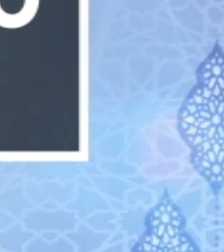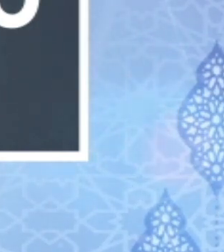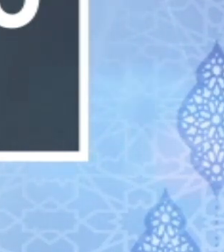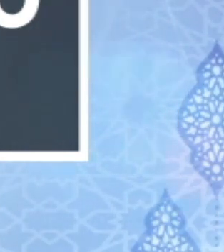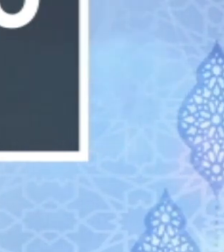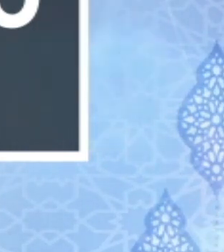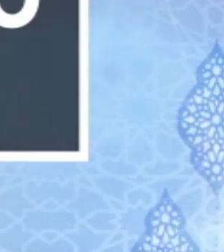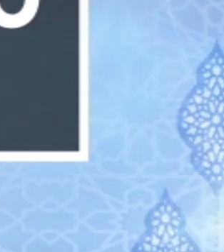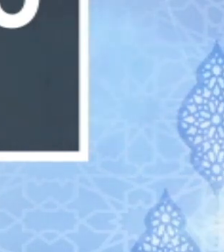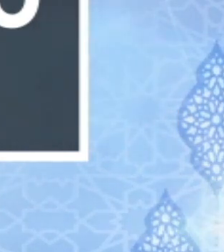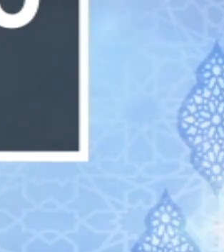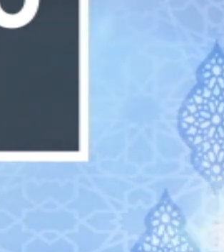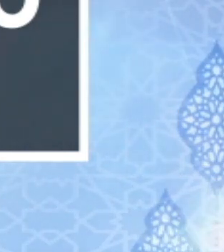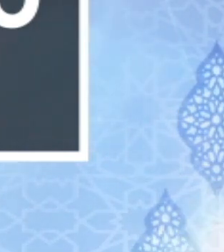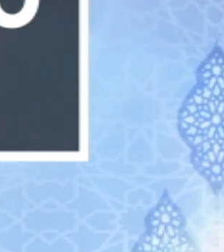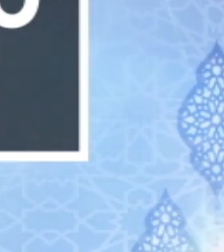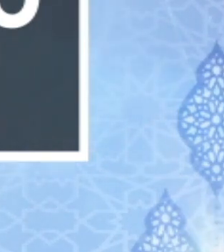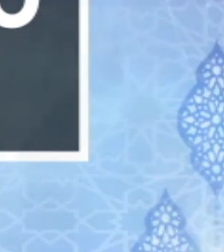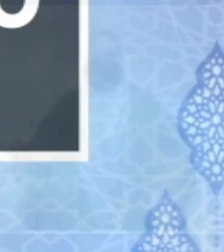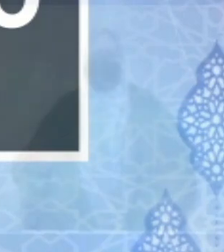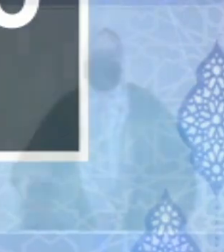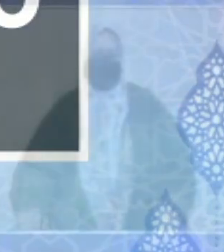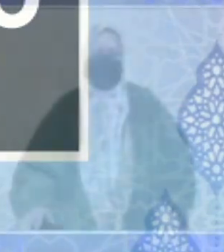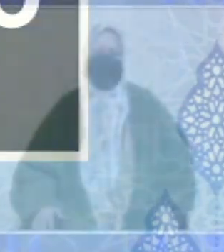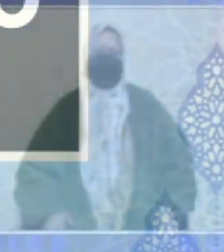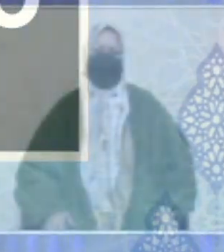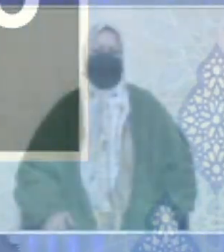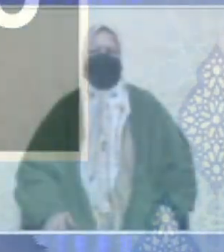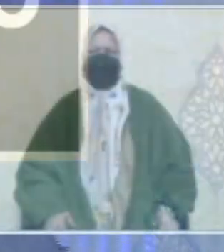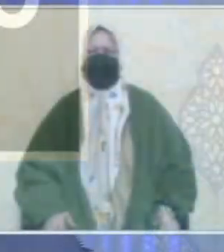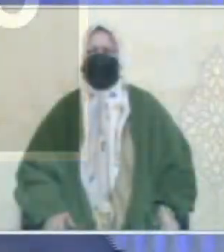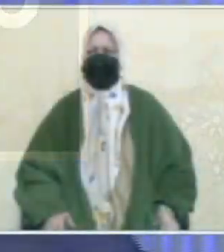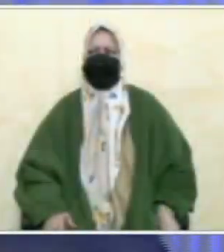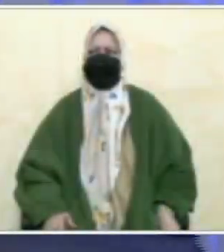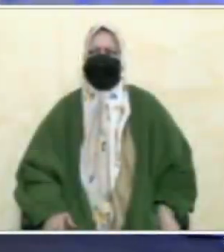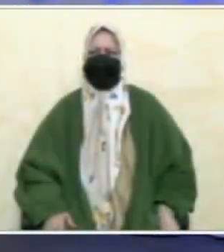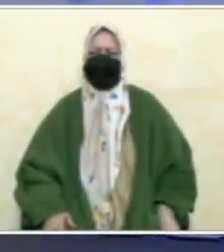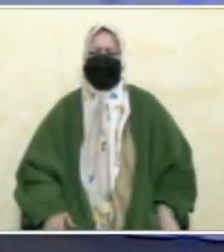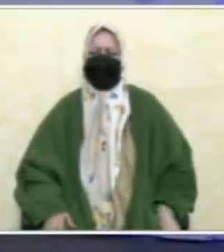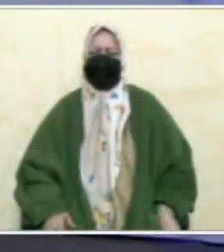تحيل مدارك الظلماء نورا.